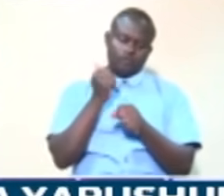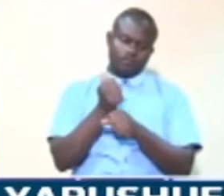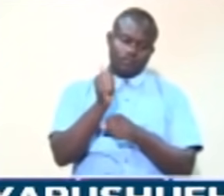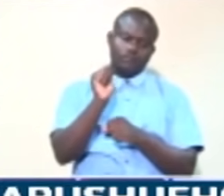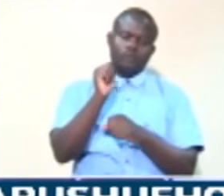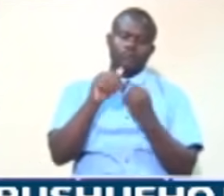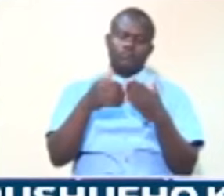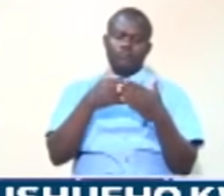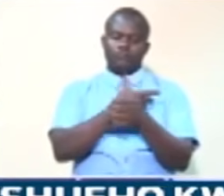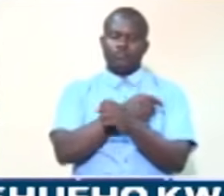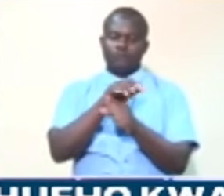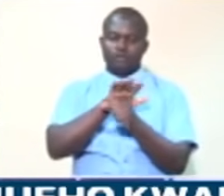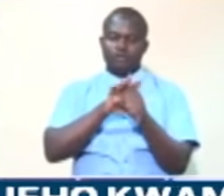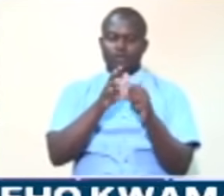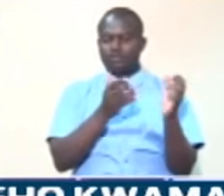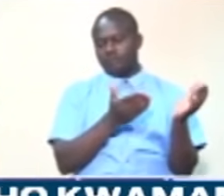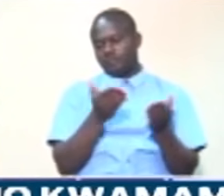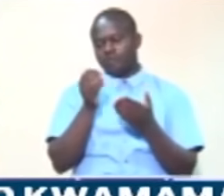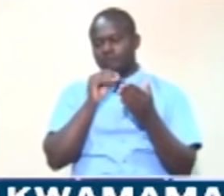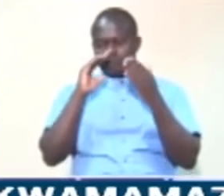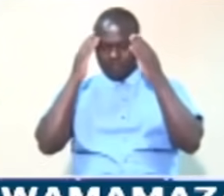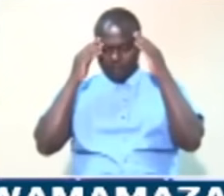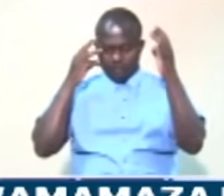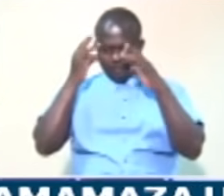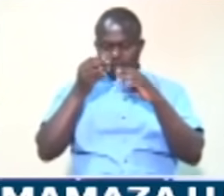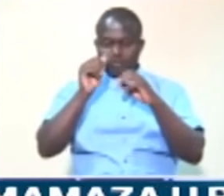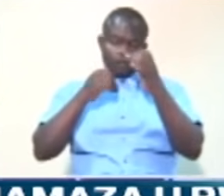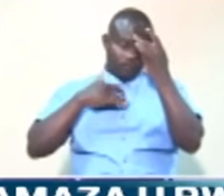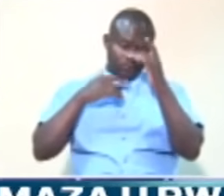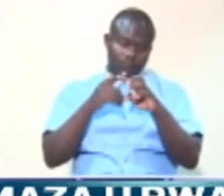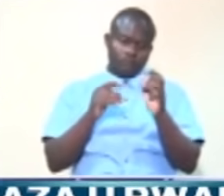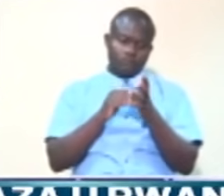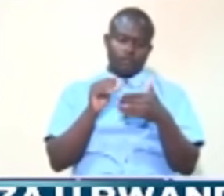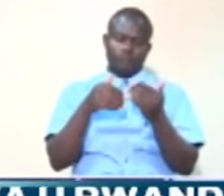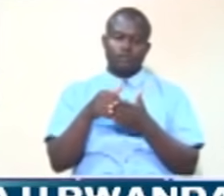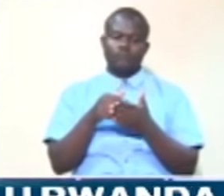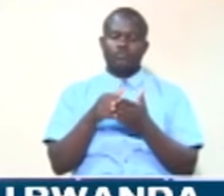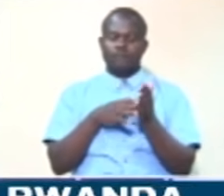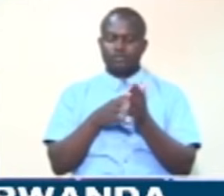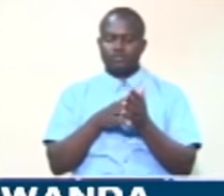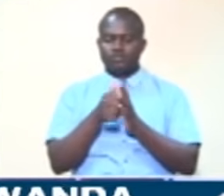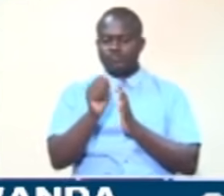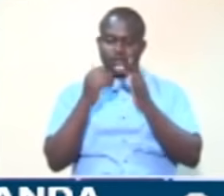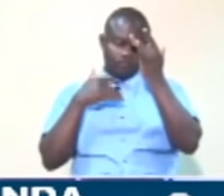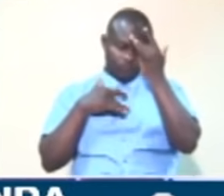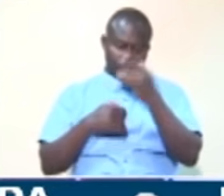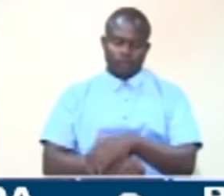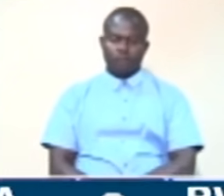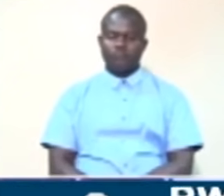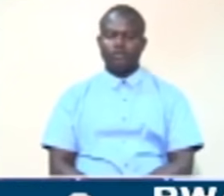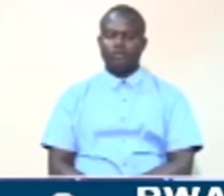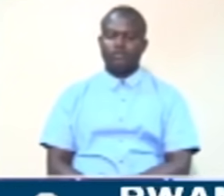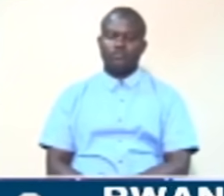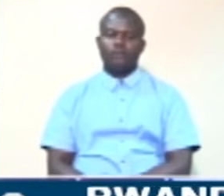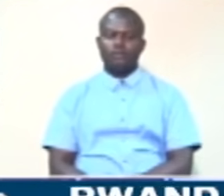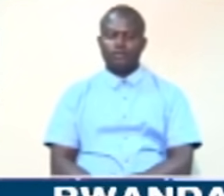bakingiwe 100% ku buryo bakira ababagana nta mpungenge z'uko bakwandura kandi bakazahazwa n'iki cyorezo Bosco Kwizera yafatanyije